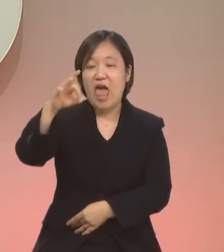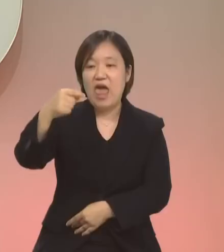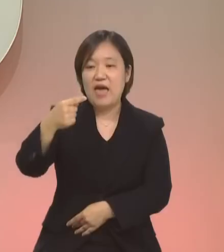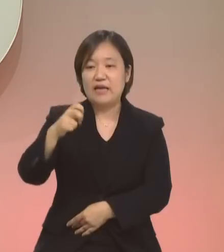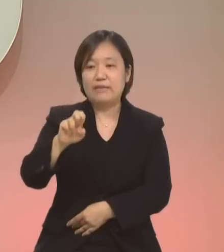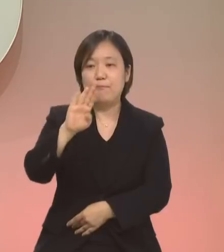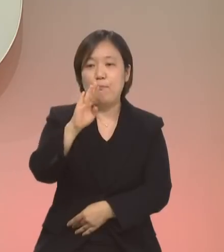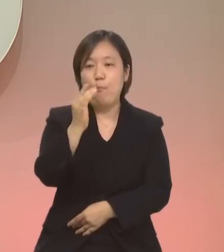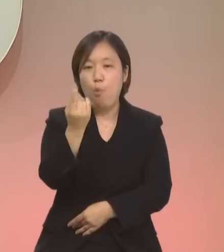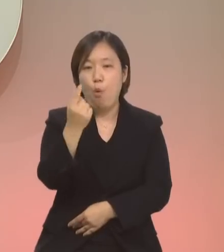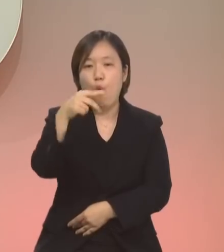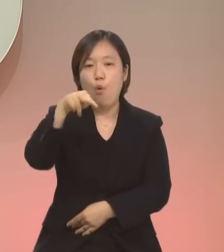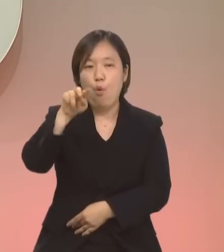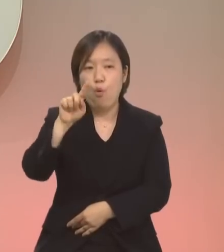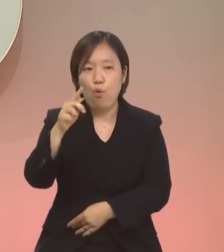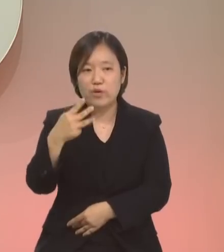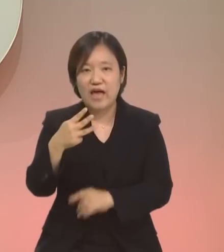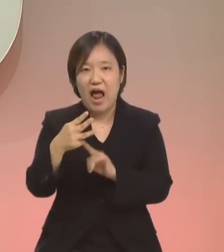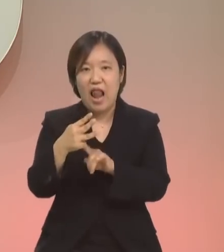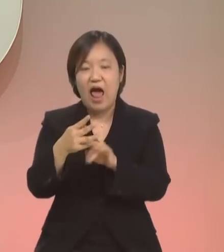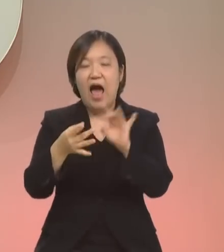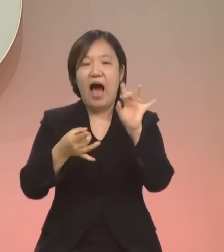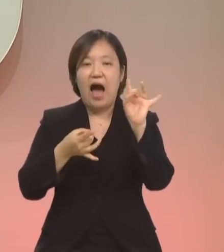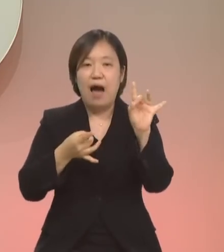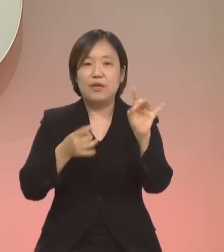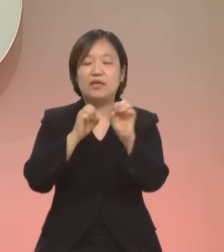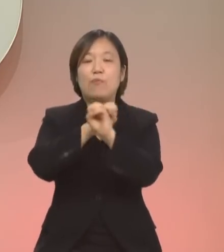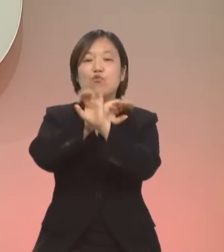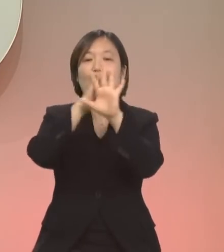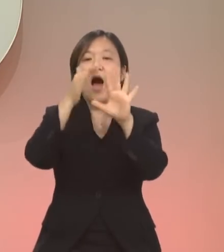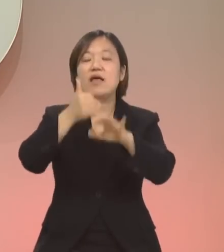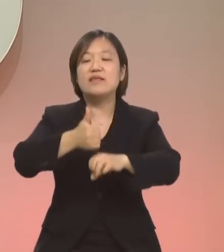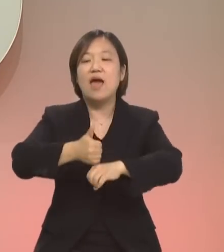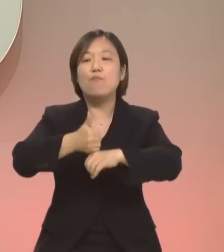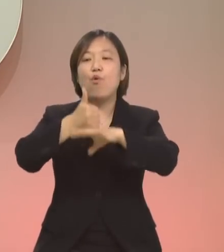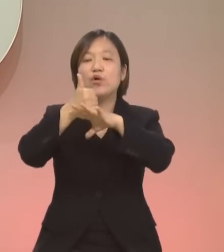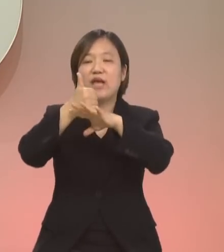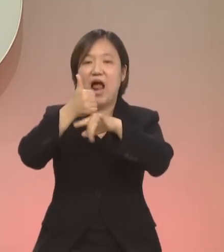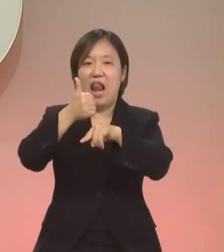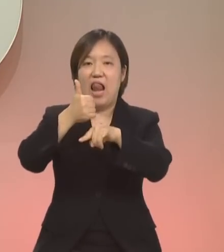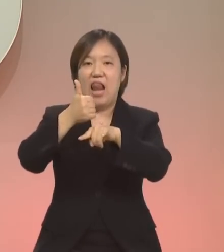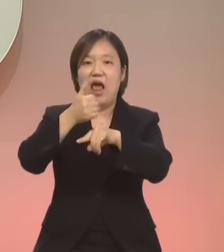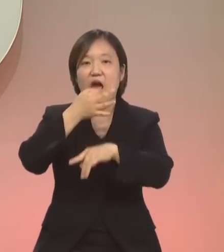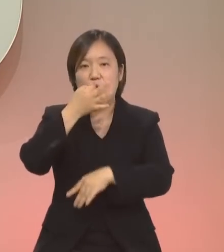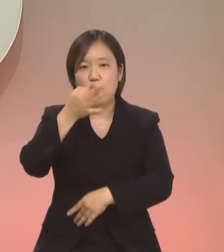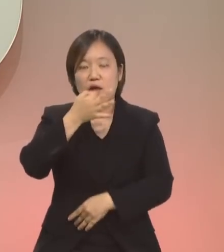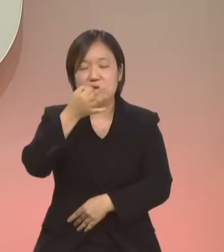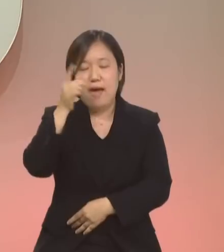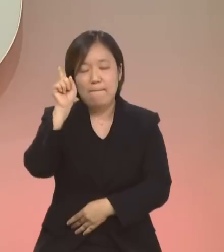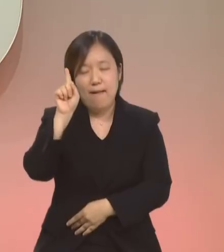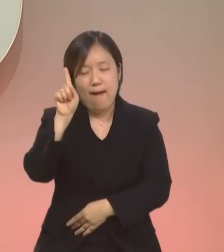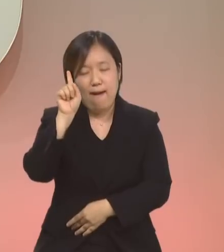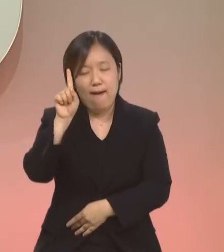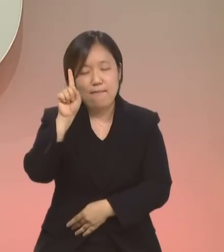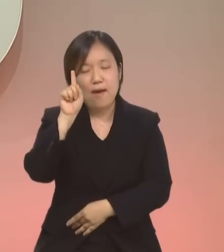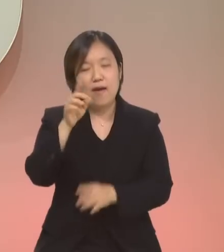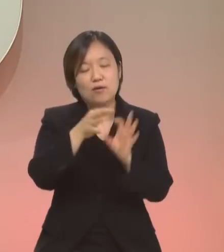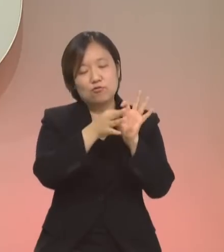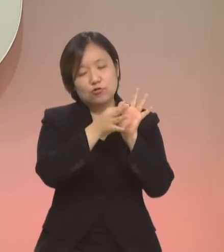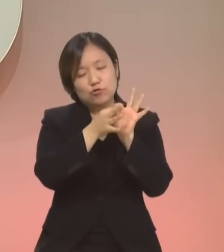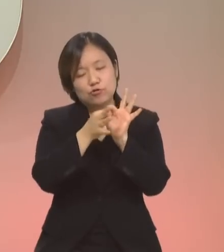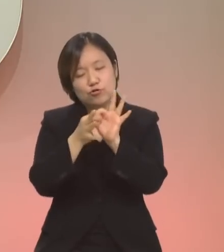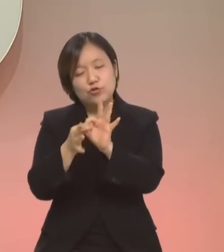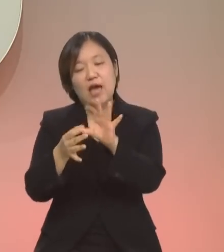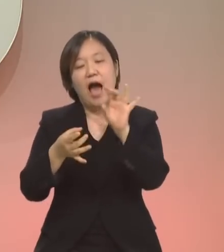매일매일 매일매일 틈틈이 꾸준히 그렇게 나무아미타불 관세음보살